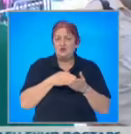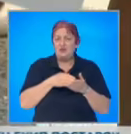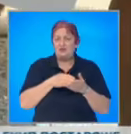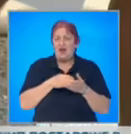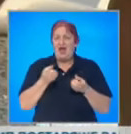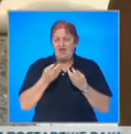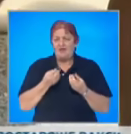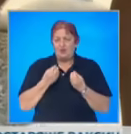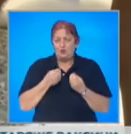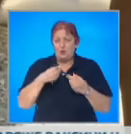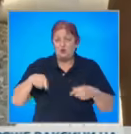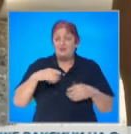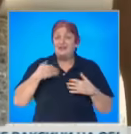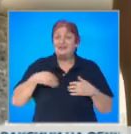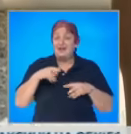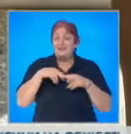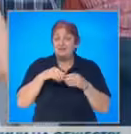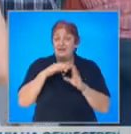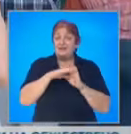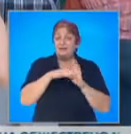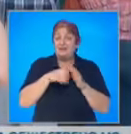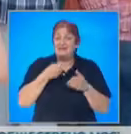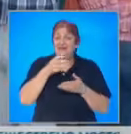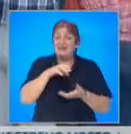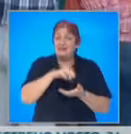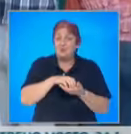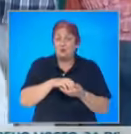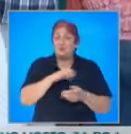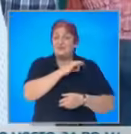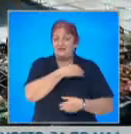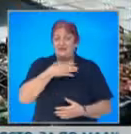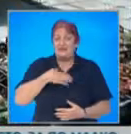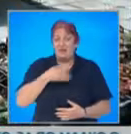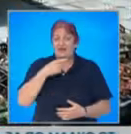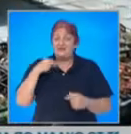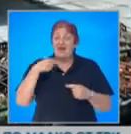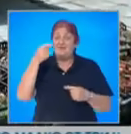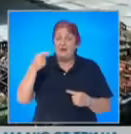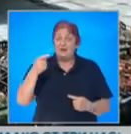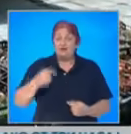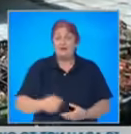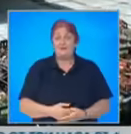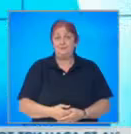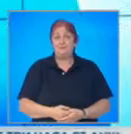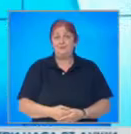бъде добър. От регионалната здравна инспекция планират изнесени пунктове за вакцинация да има и за в бъдеще.